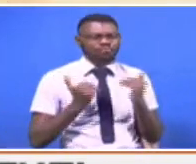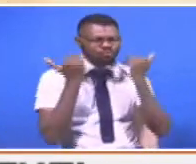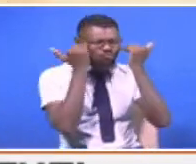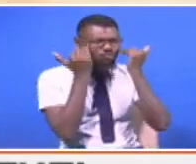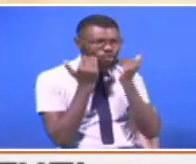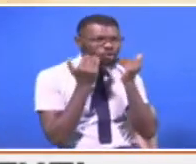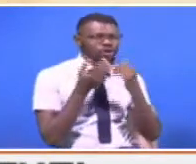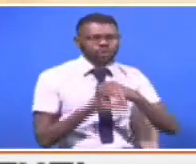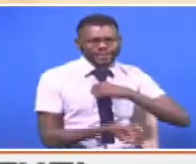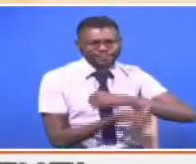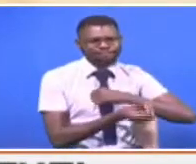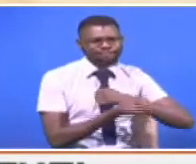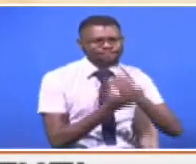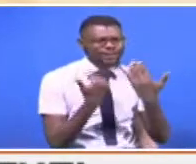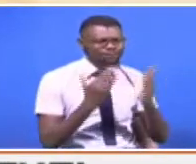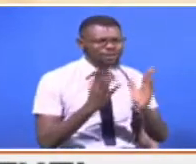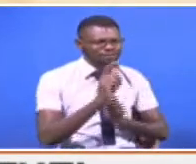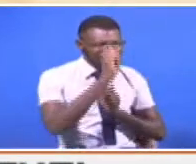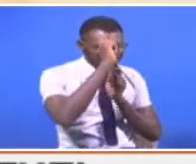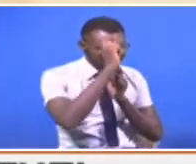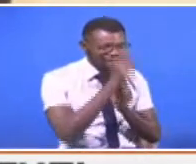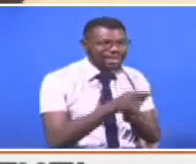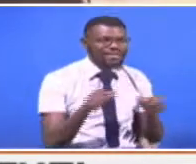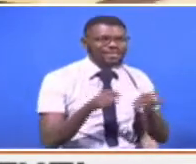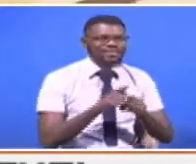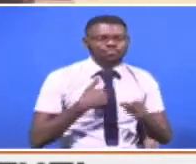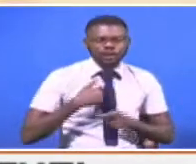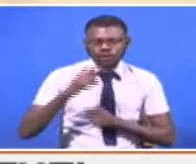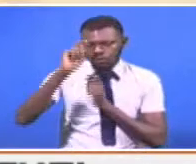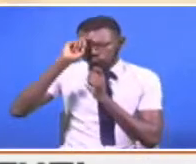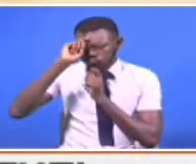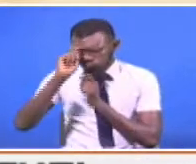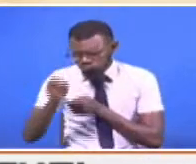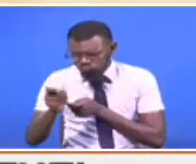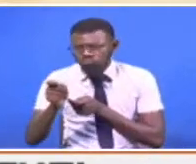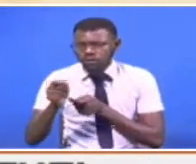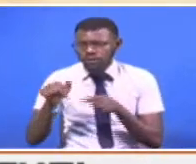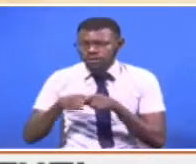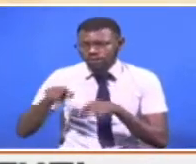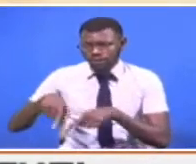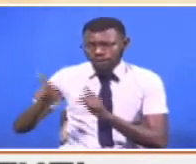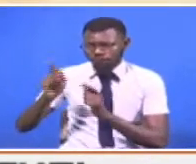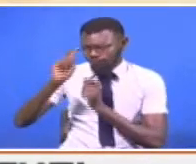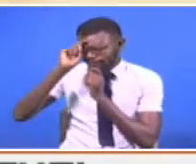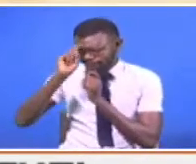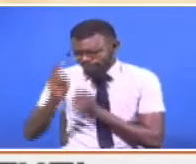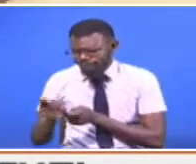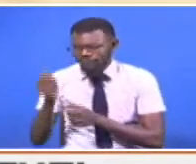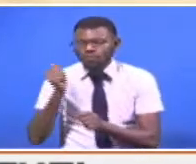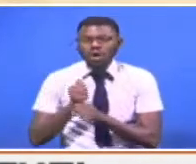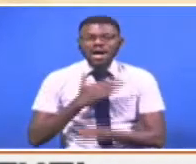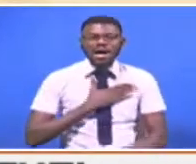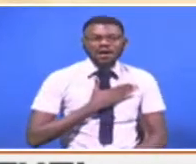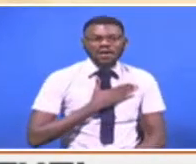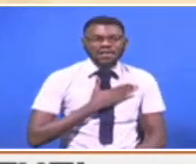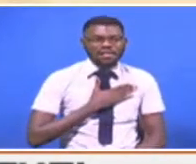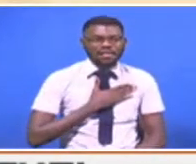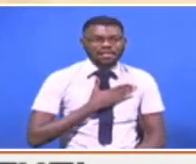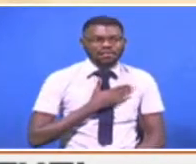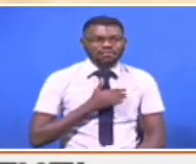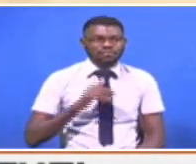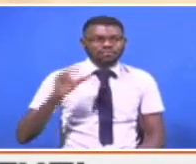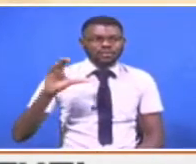vizuri na kwa heshima. Pia na waheshimu ile kazi tunataka kufanya. So nimepatia huyu